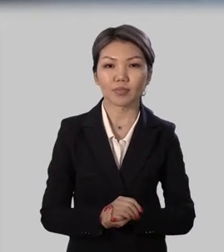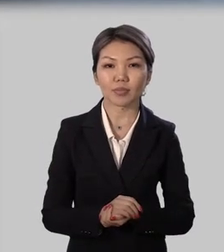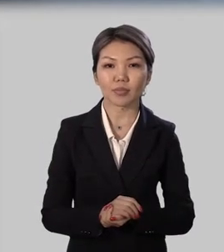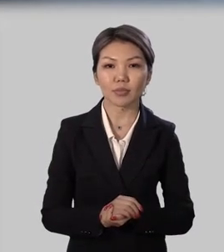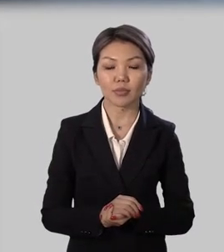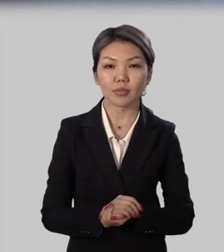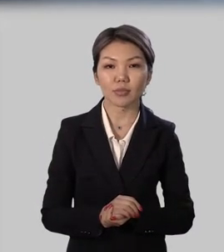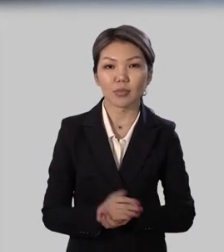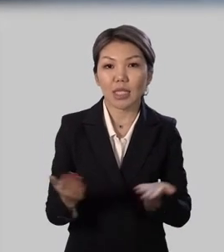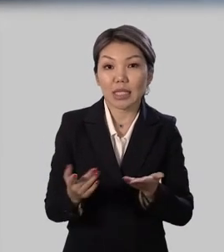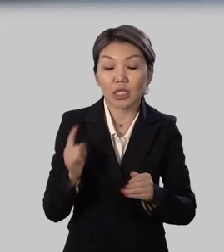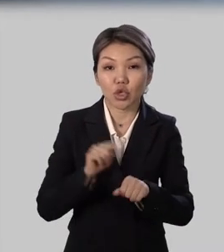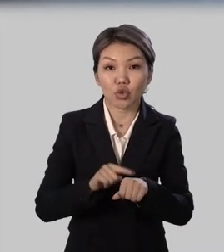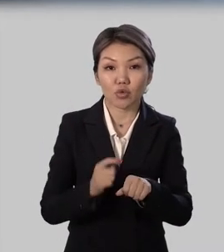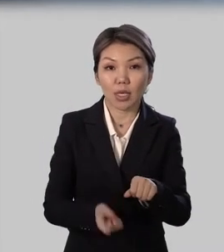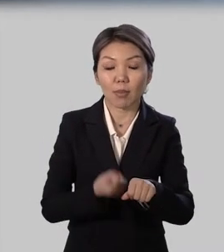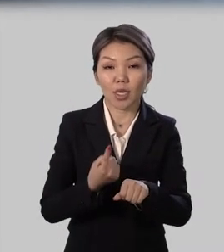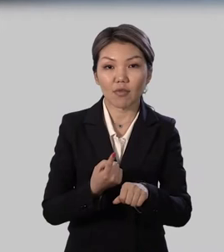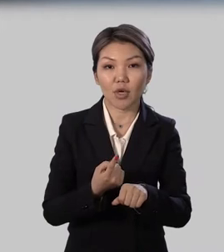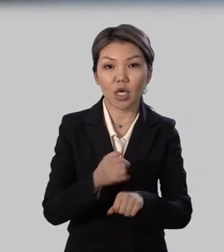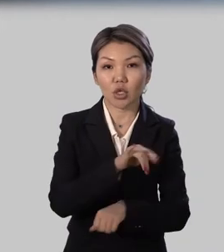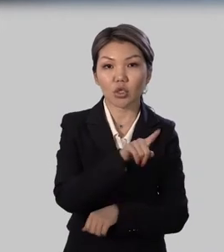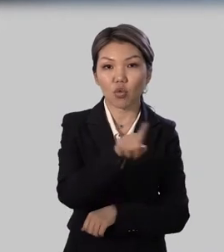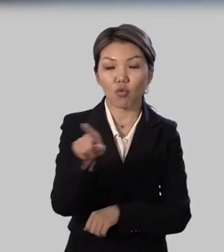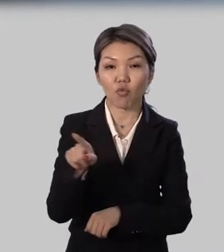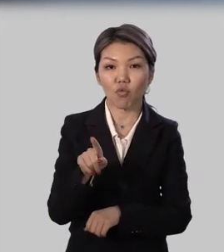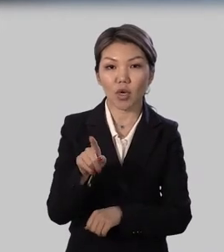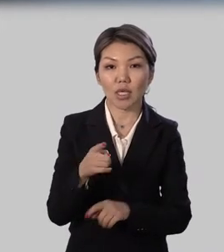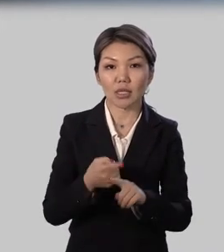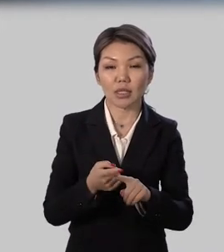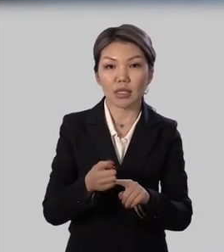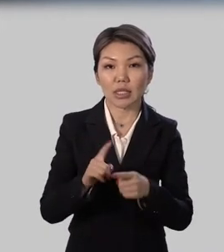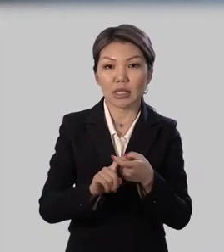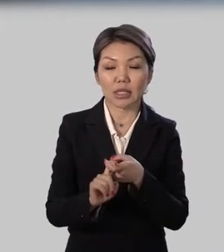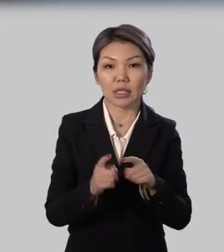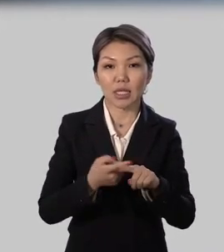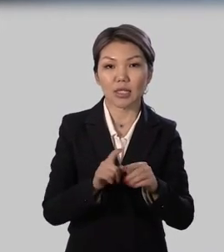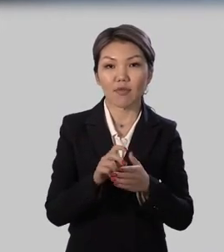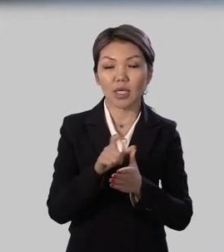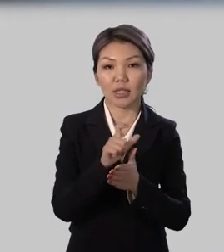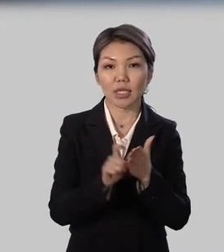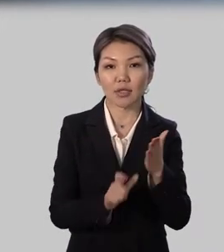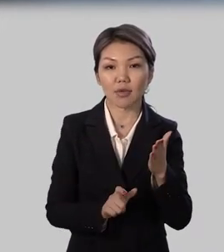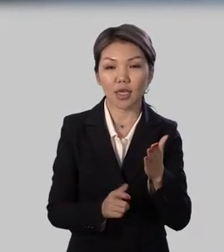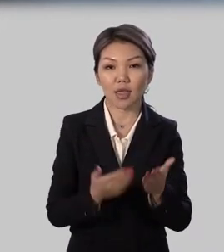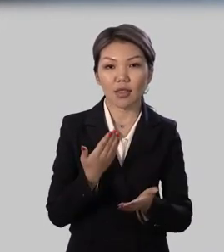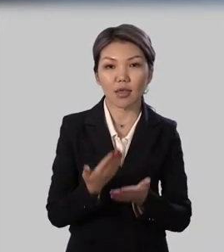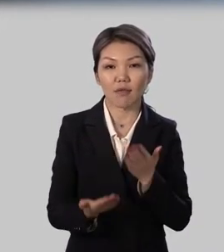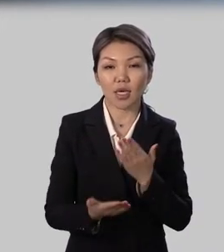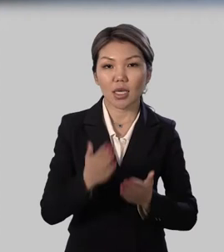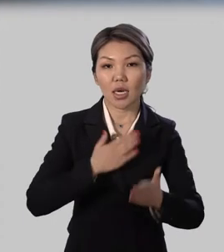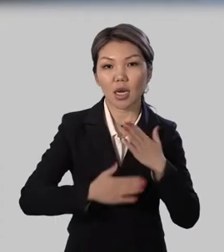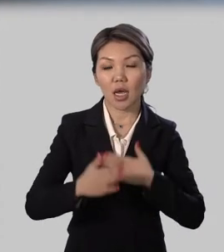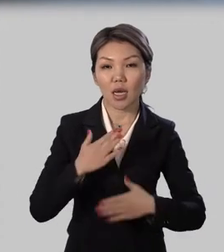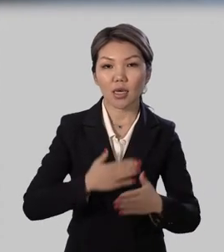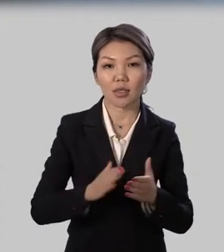какие чувства вызывает у вас это стихотворение наверное чувство радостного пробуждения